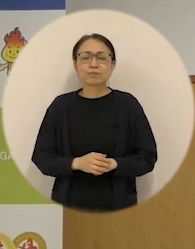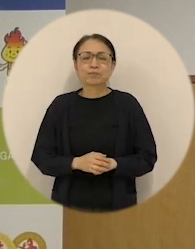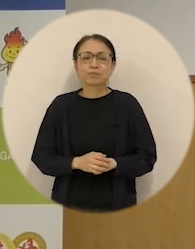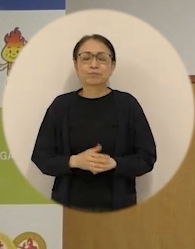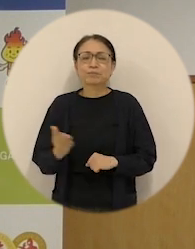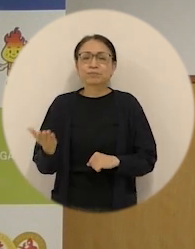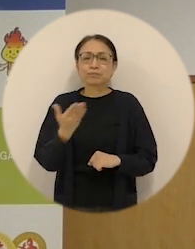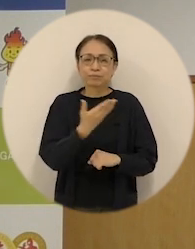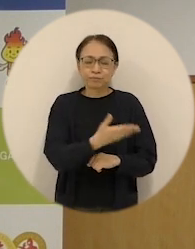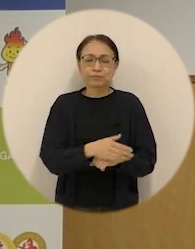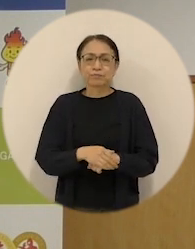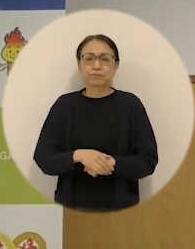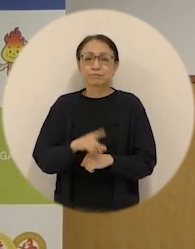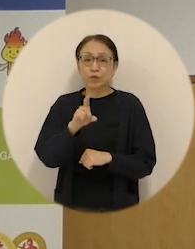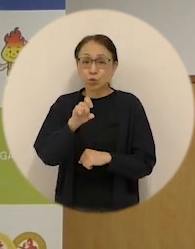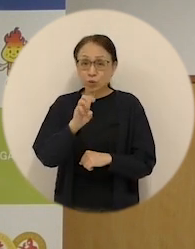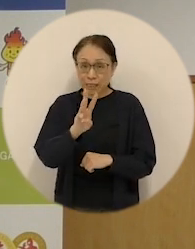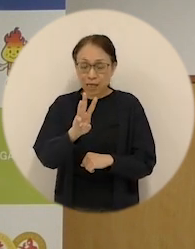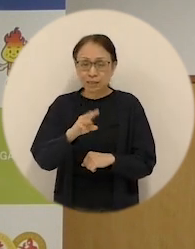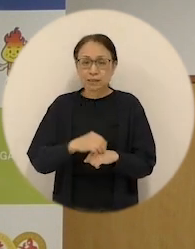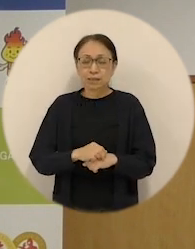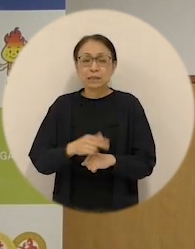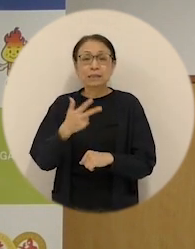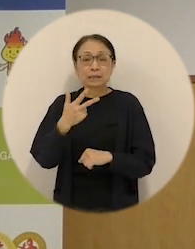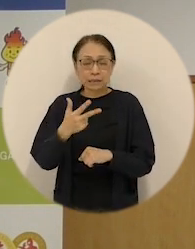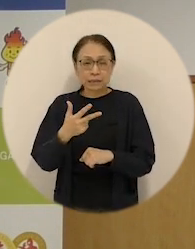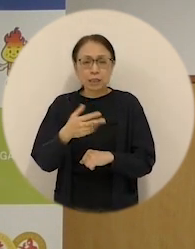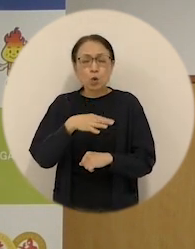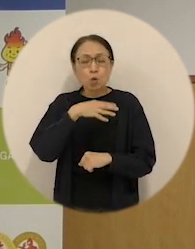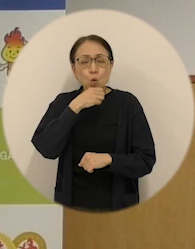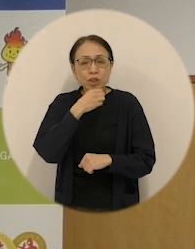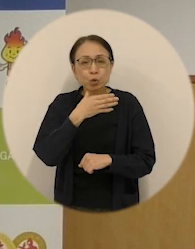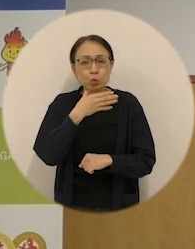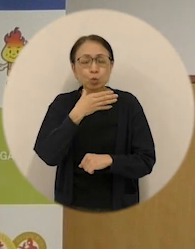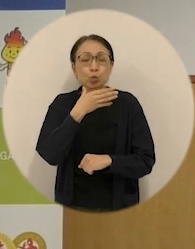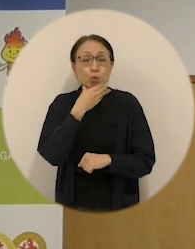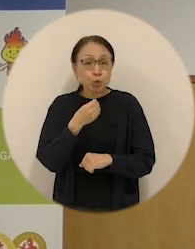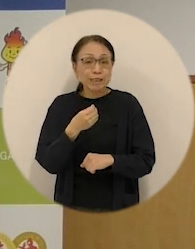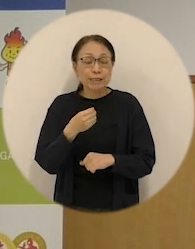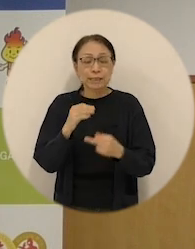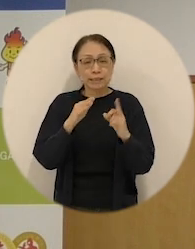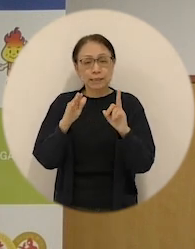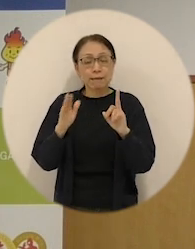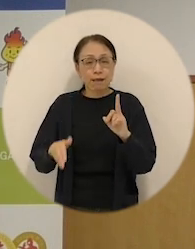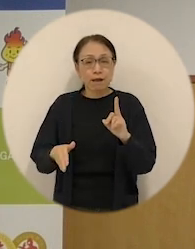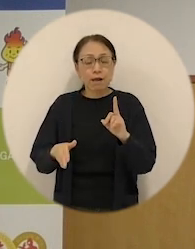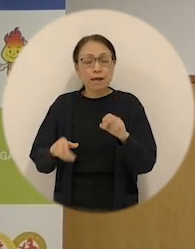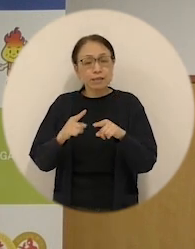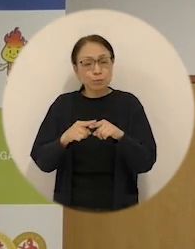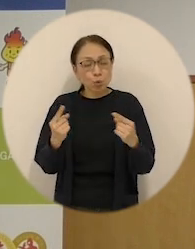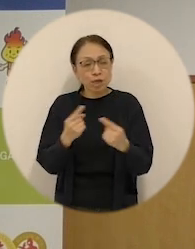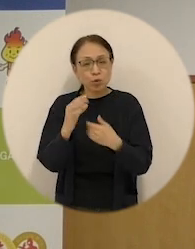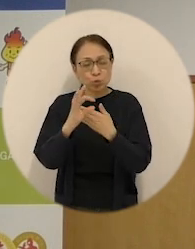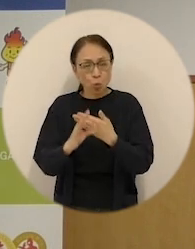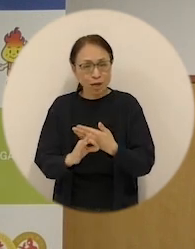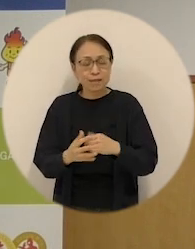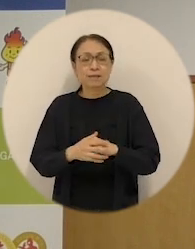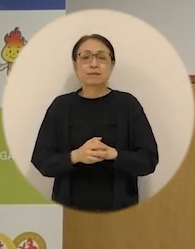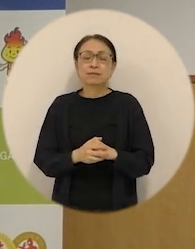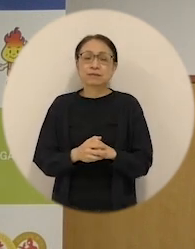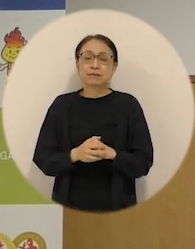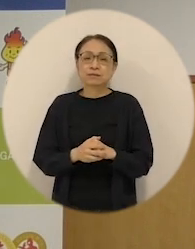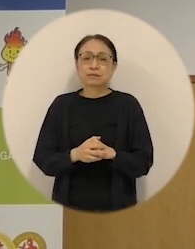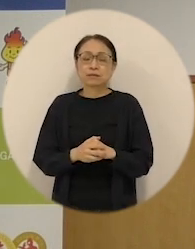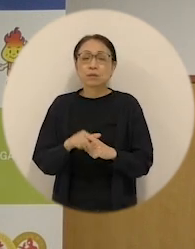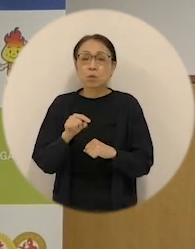次に議案第13号須賀川市老人福祉センター条例の一部を改正する条例であります。